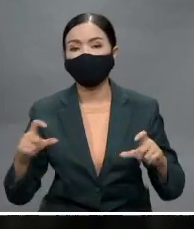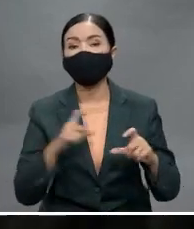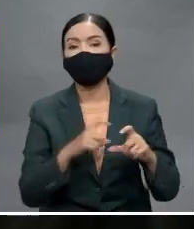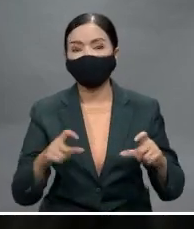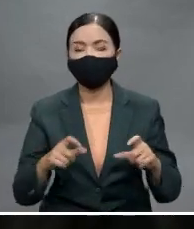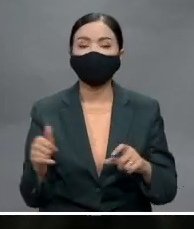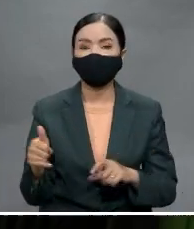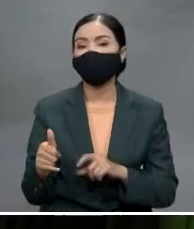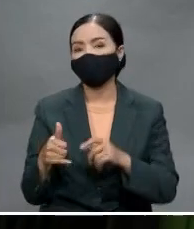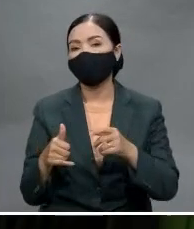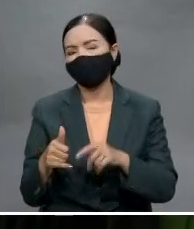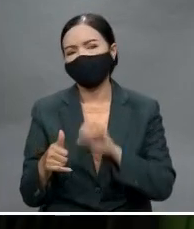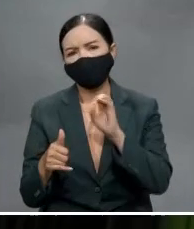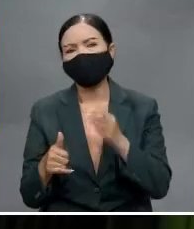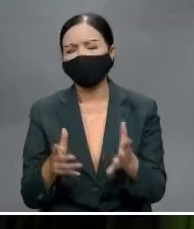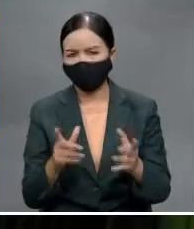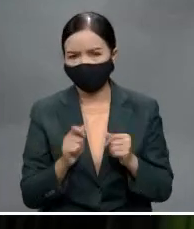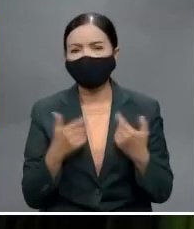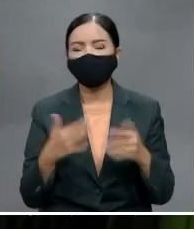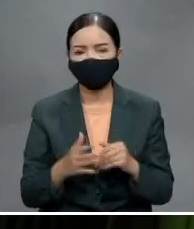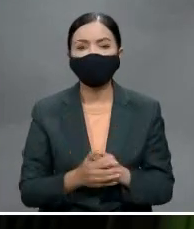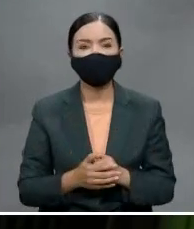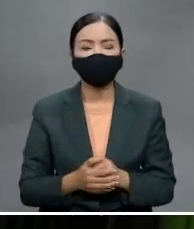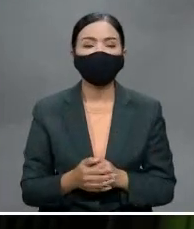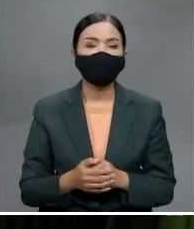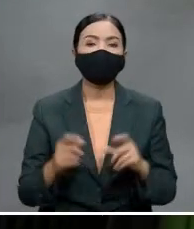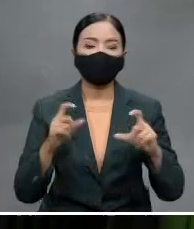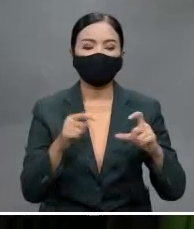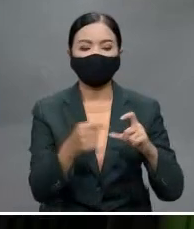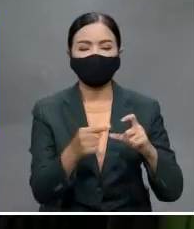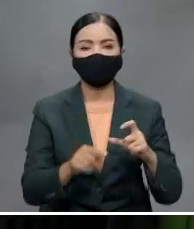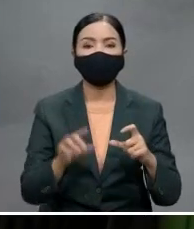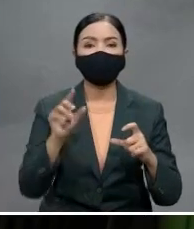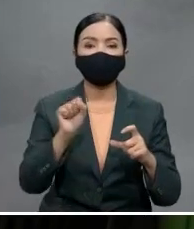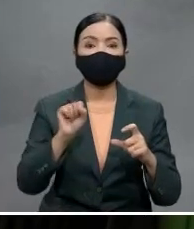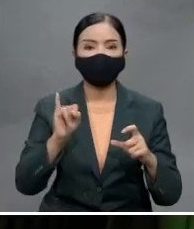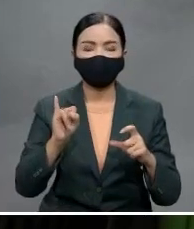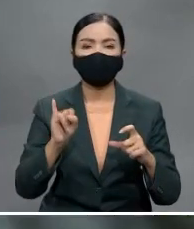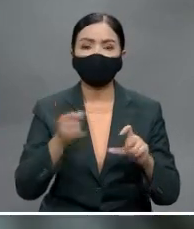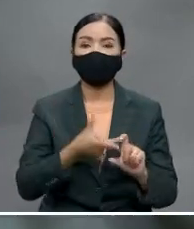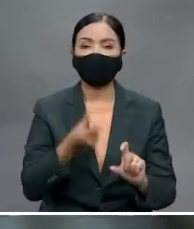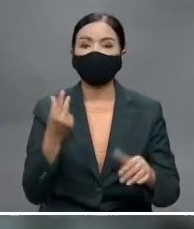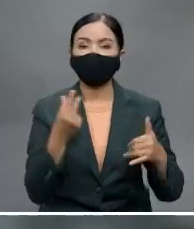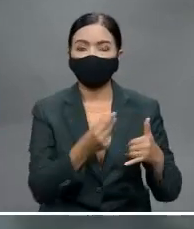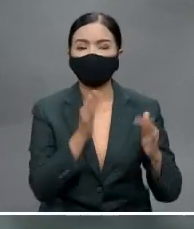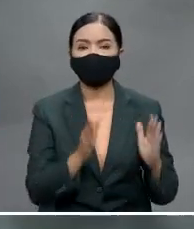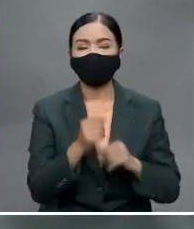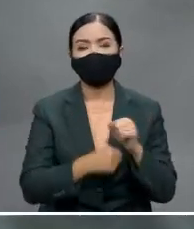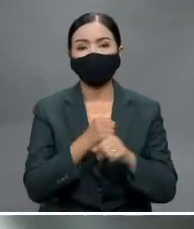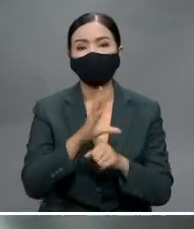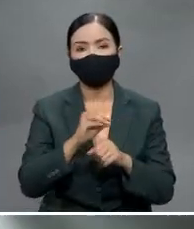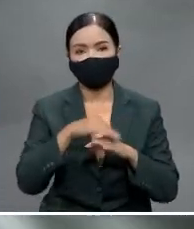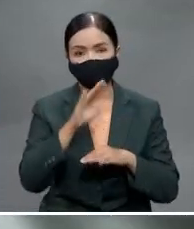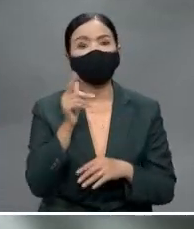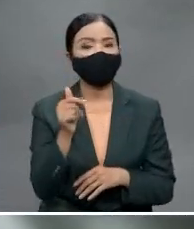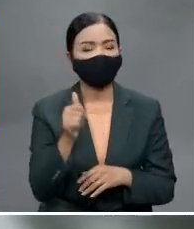คูณ 19ท่านบอกว่ามีการอนุญาตให้ฉีดวัคซีนอม Bagให้กับผู้ที่มีอายุ 60ปีขึ้นไปเพื่อให้